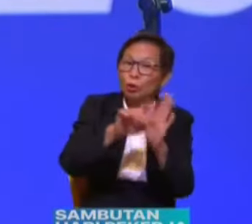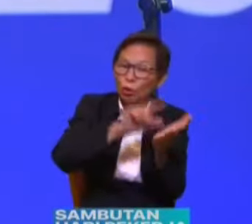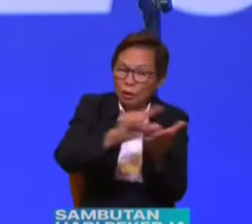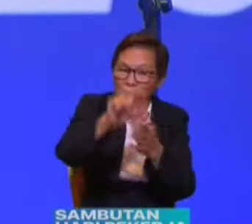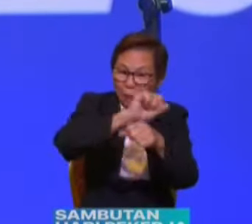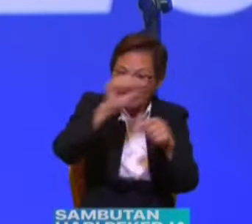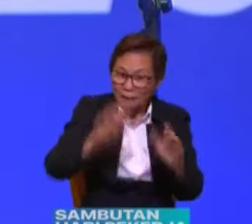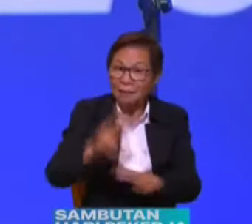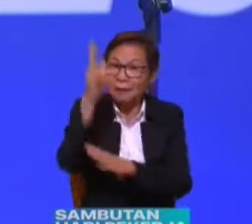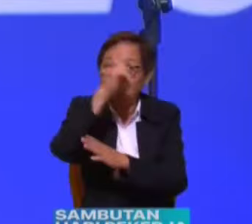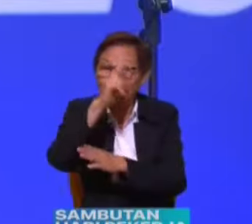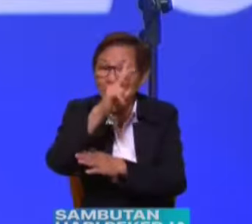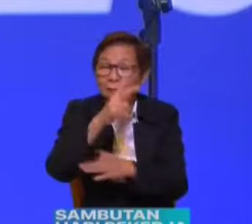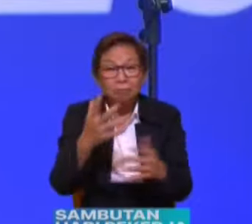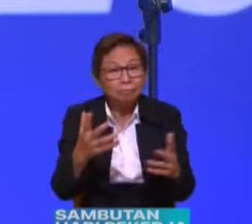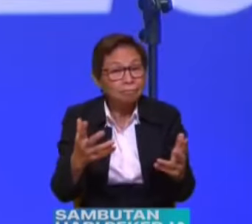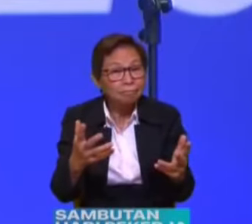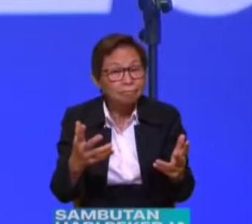penjawat awam,